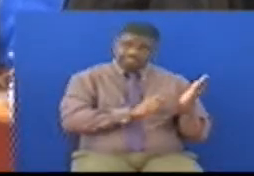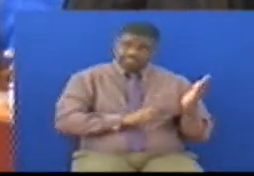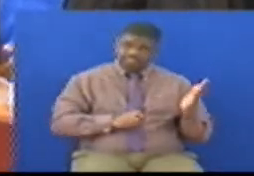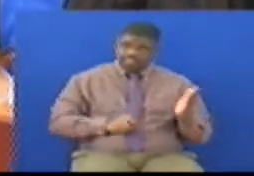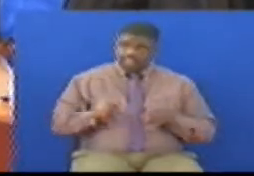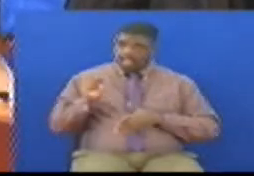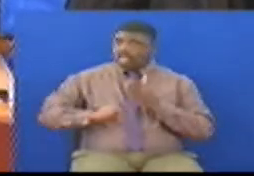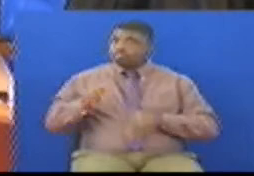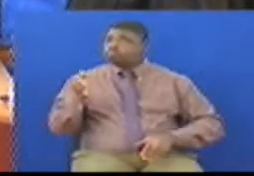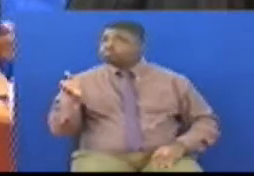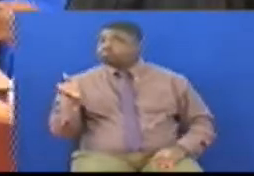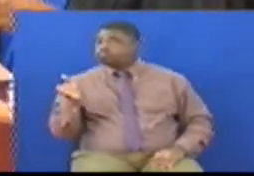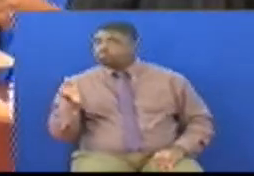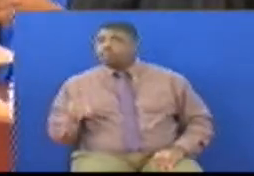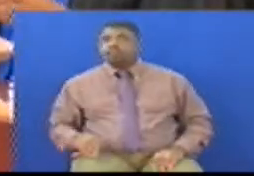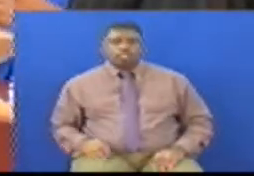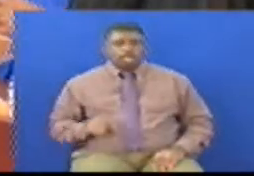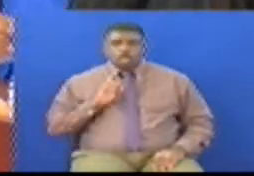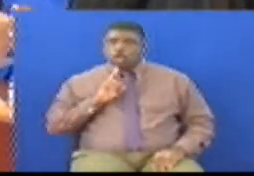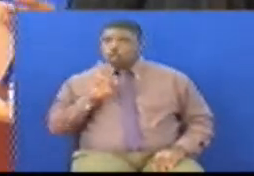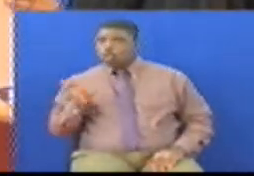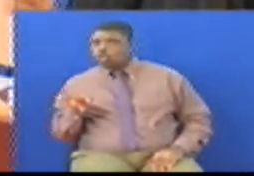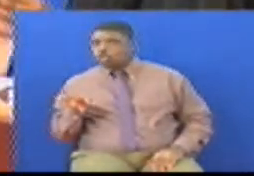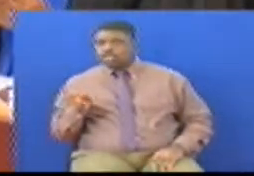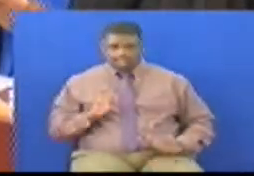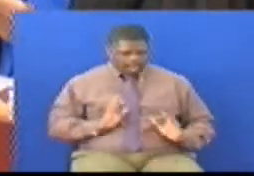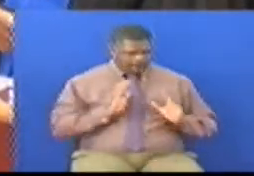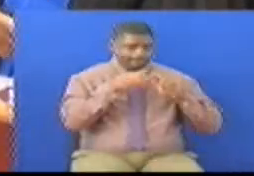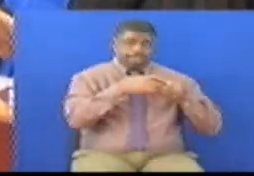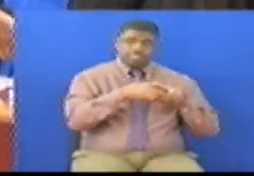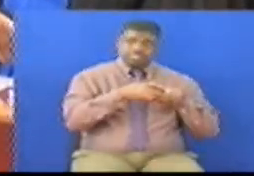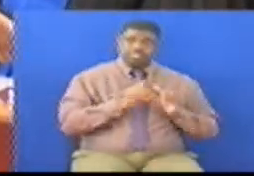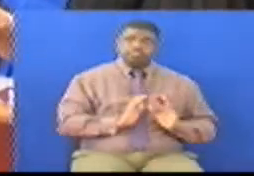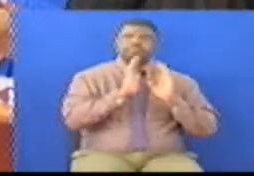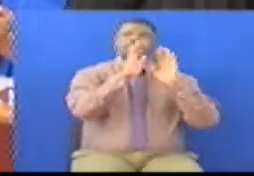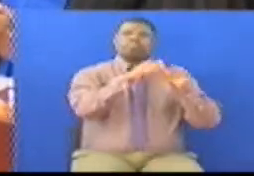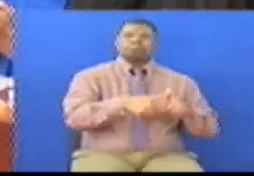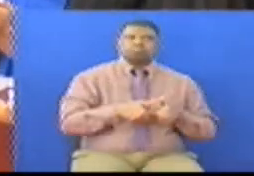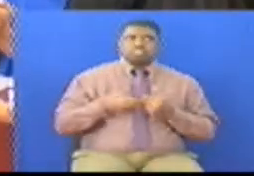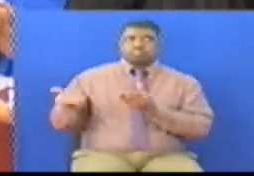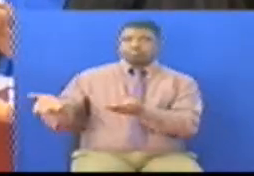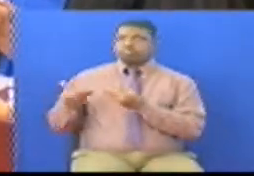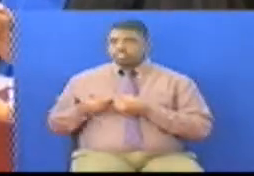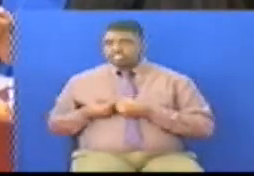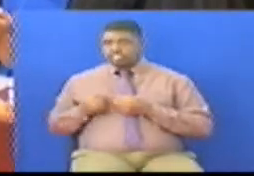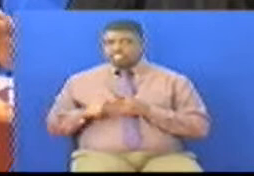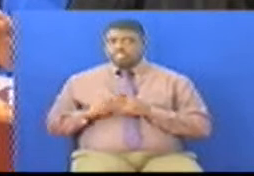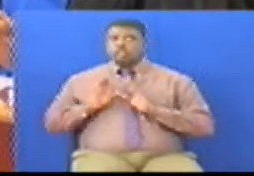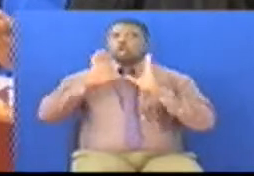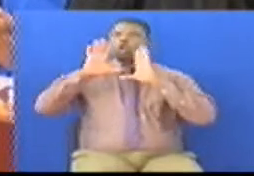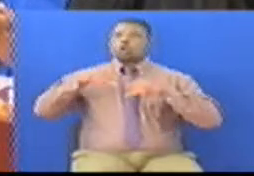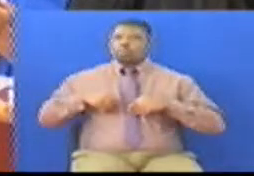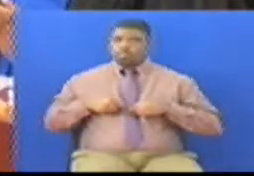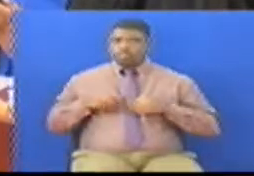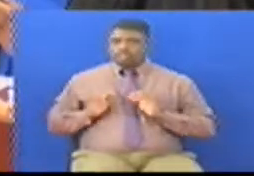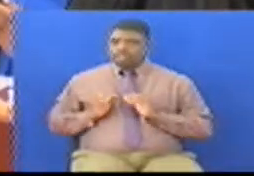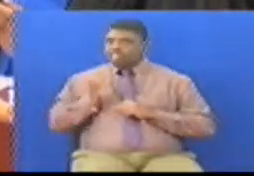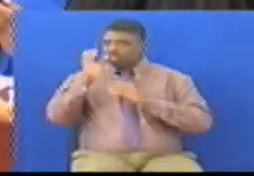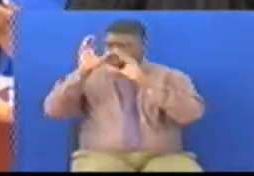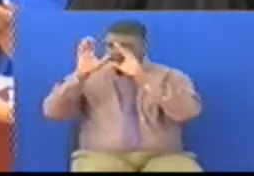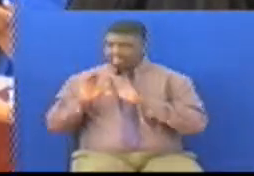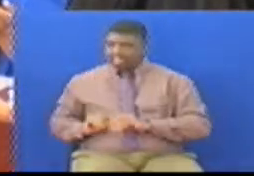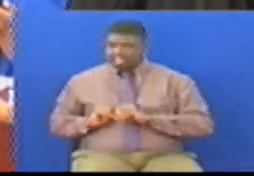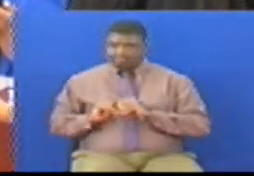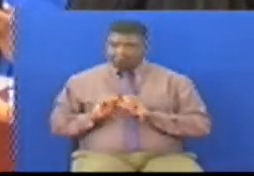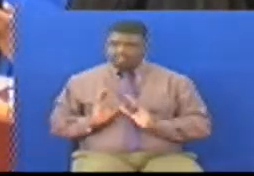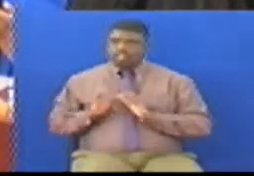Katibu, hoja za kamati kwamba bunge sasa lipokee na kukubali taarifa ya kamati ya kudumu ya bunge ya hesabu